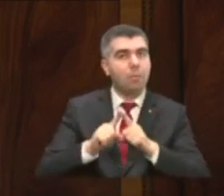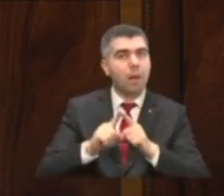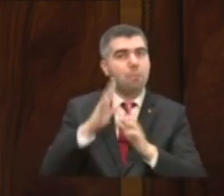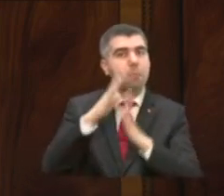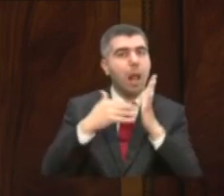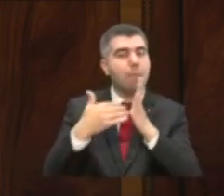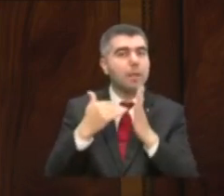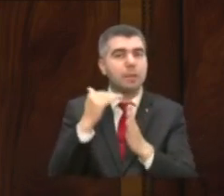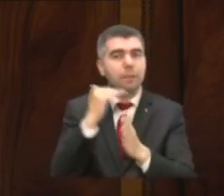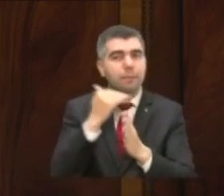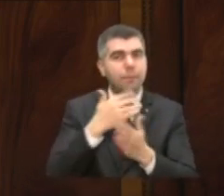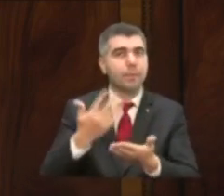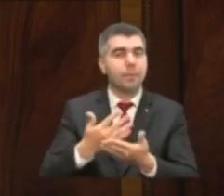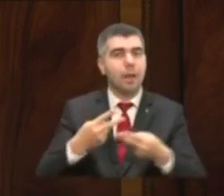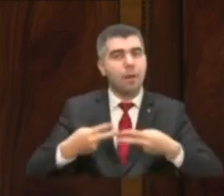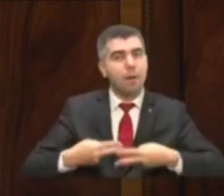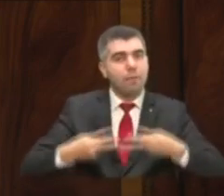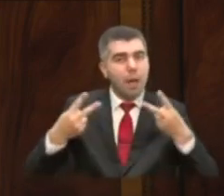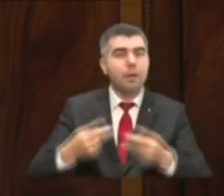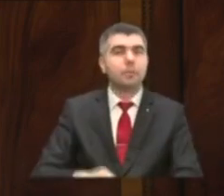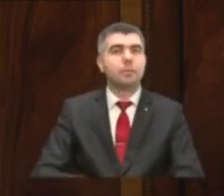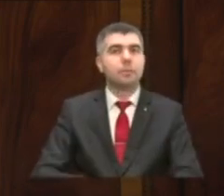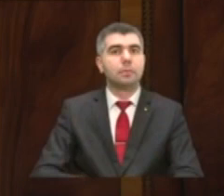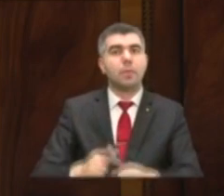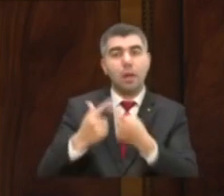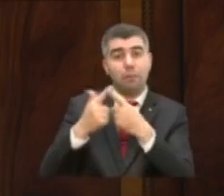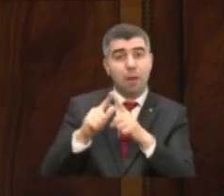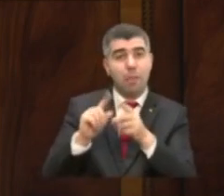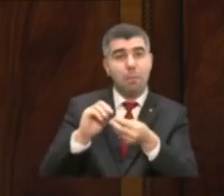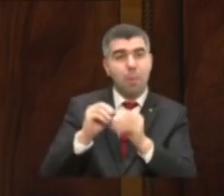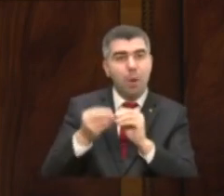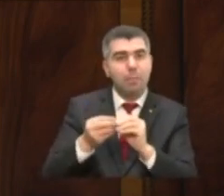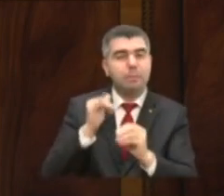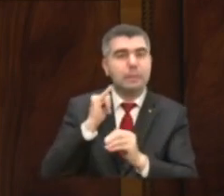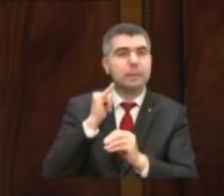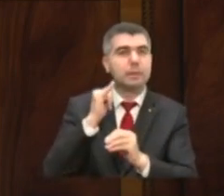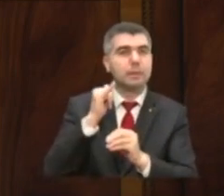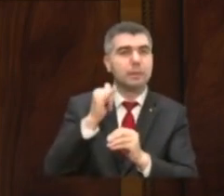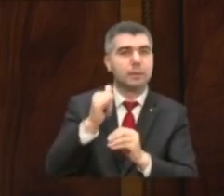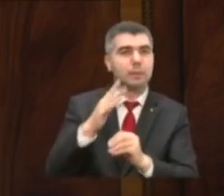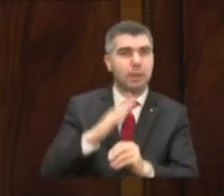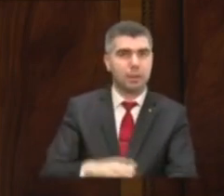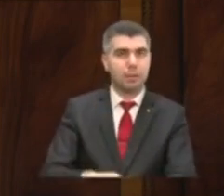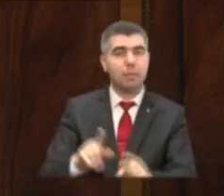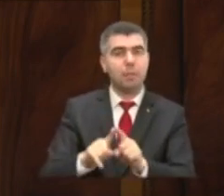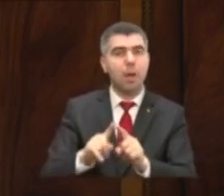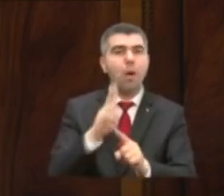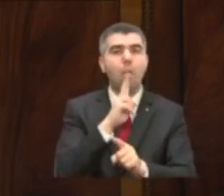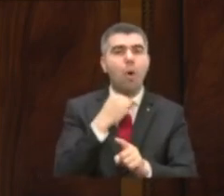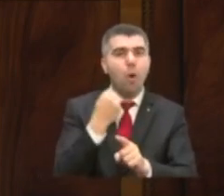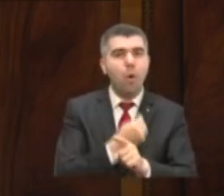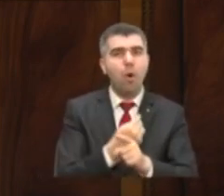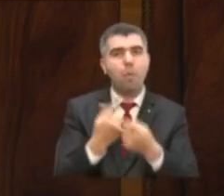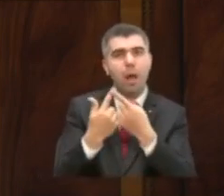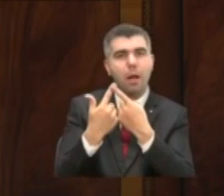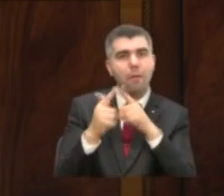استعجالي؟ داز البرنامج الاستعجالي ما عالش الإشكال مزيان. واش واحد الإشكال لحكومة تبع حكومة من